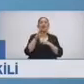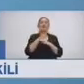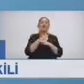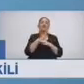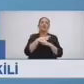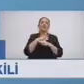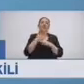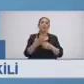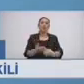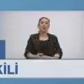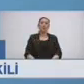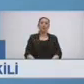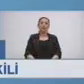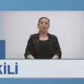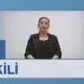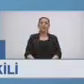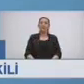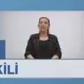paylaşmak istiyorum.